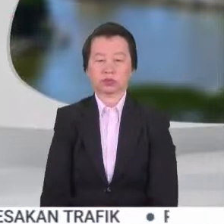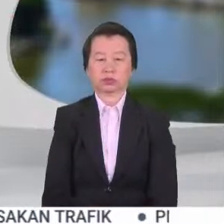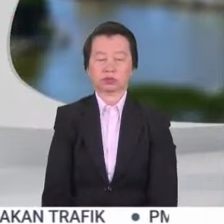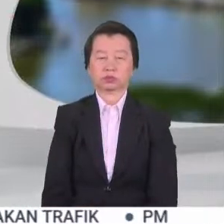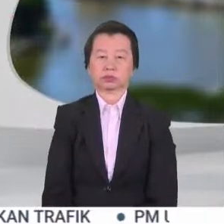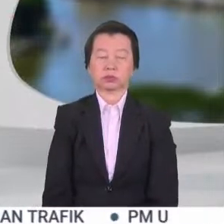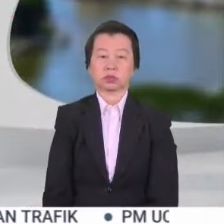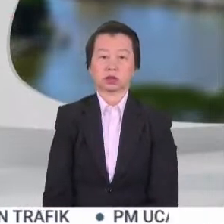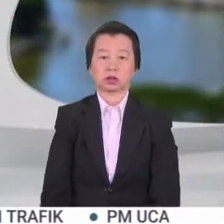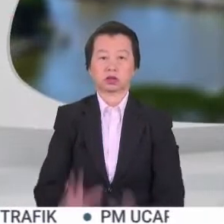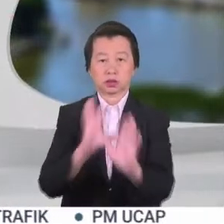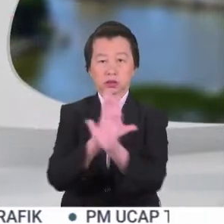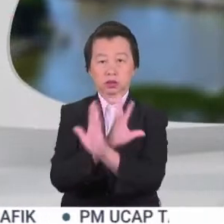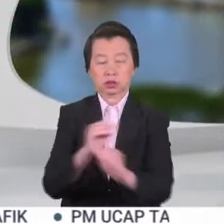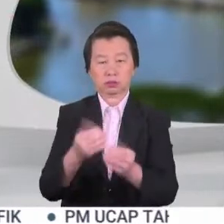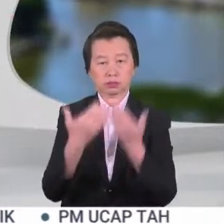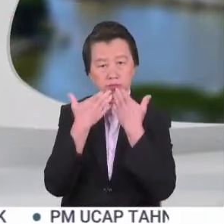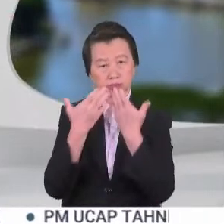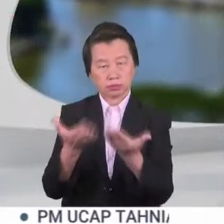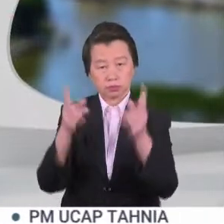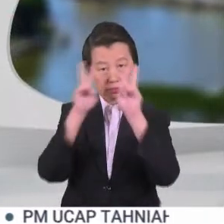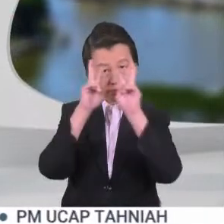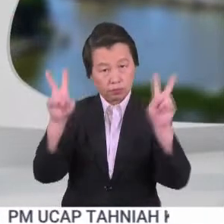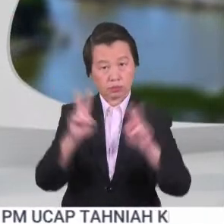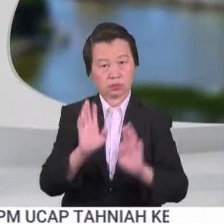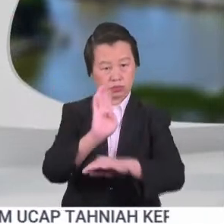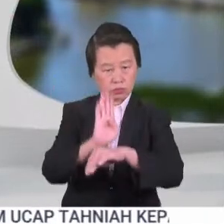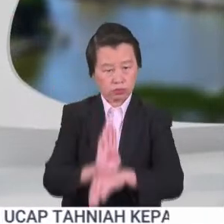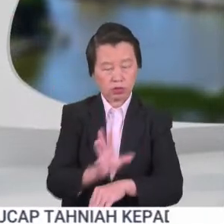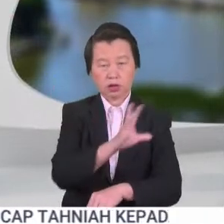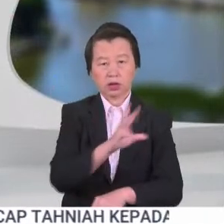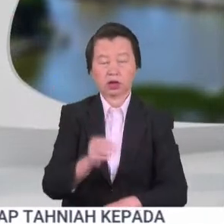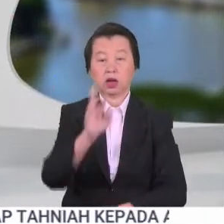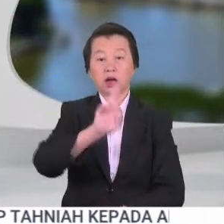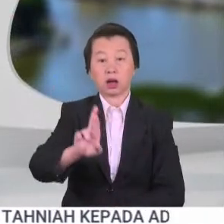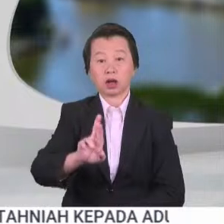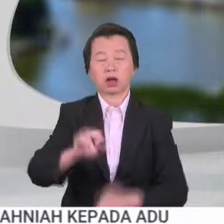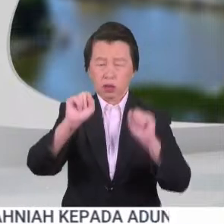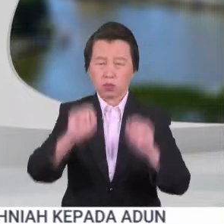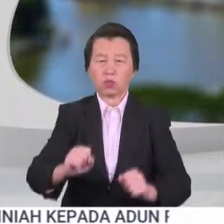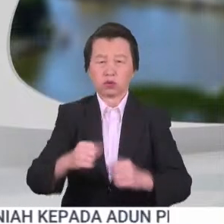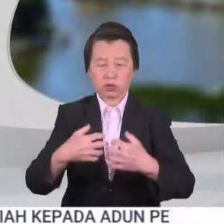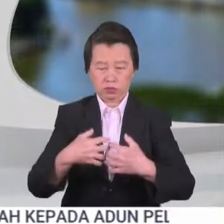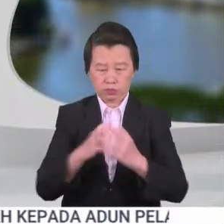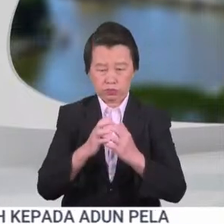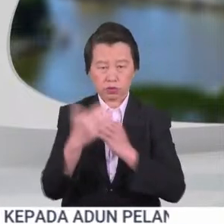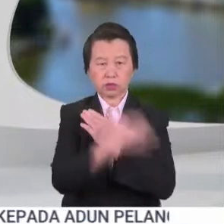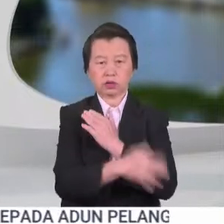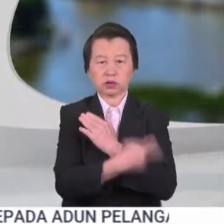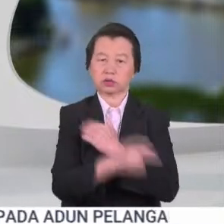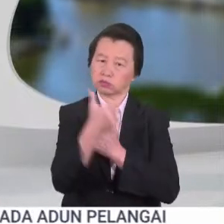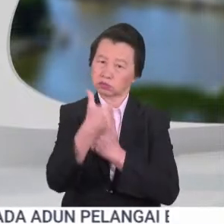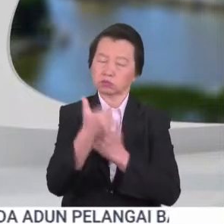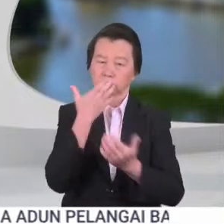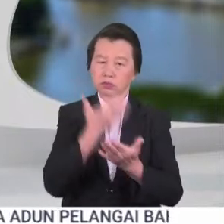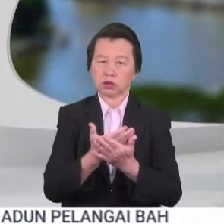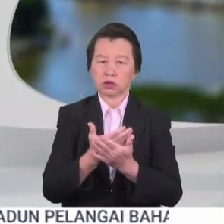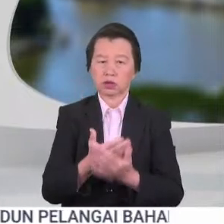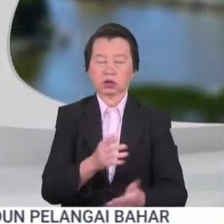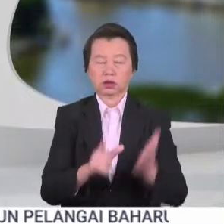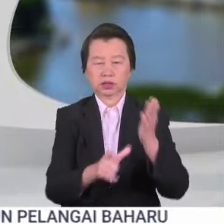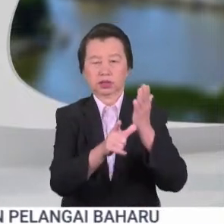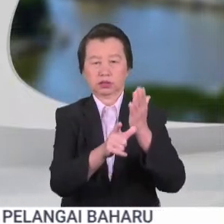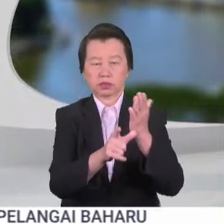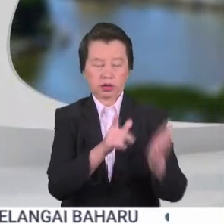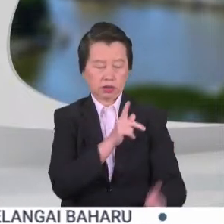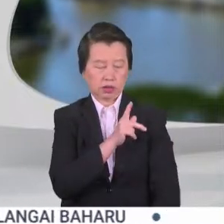2023 Sarawak menghargai keharmonian budaya dan agama kerana ia mampu membentuk negeri yang stabil timbalan Premier Datuk